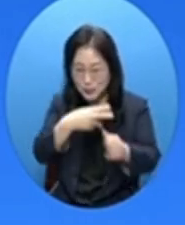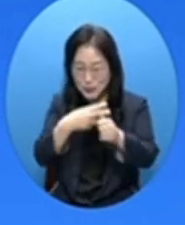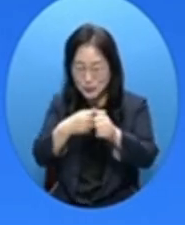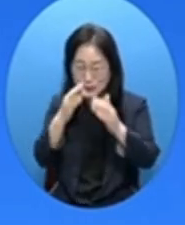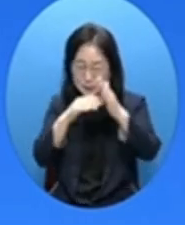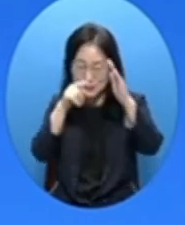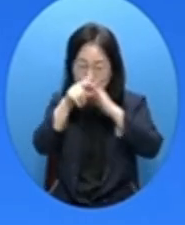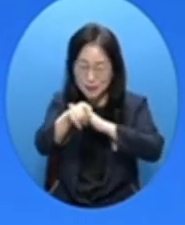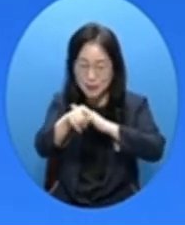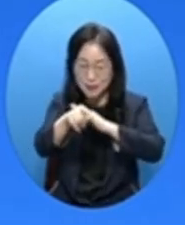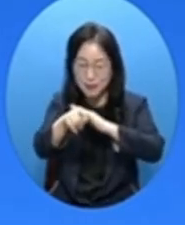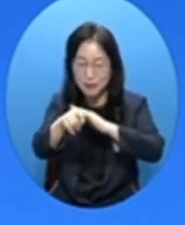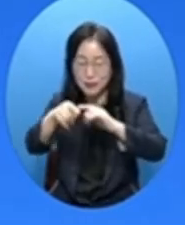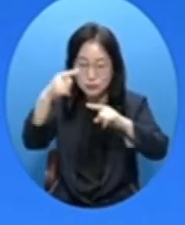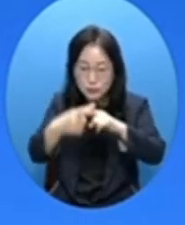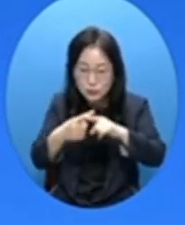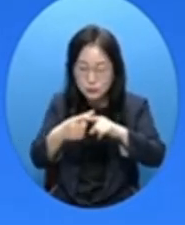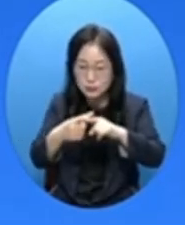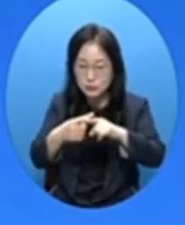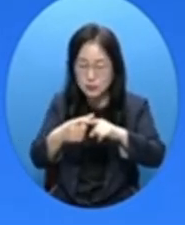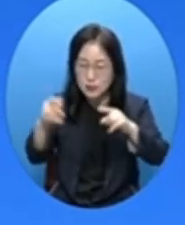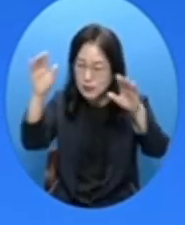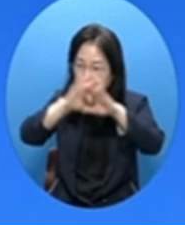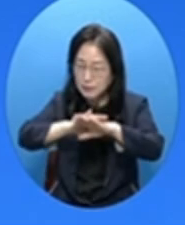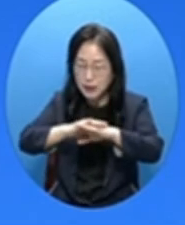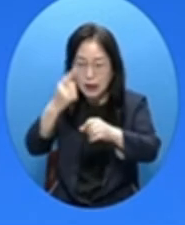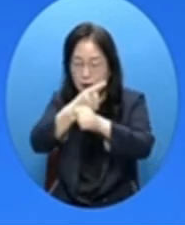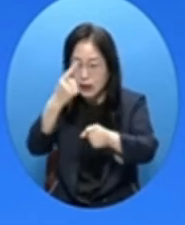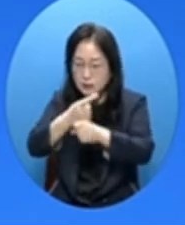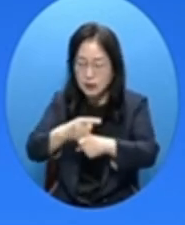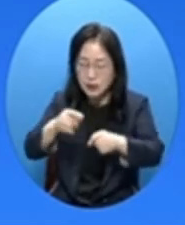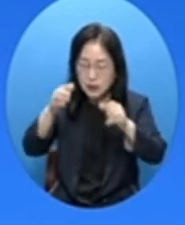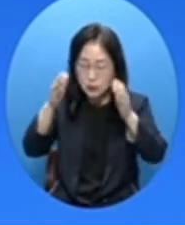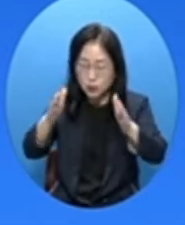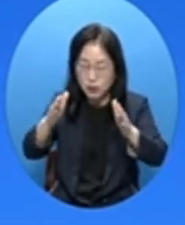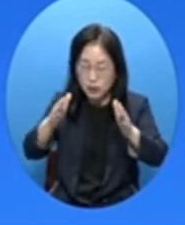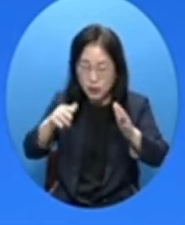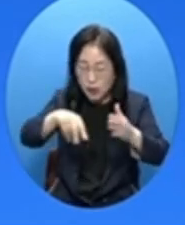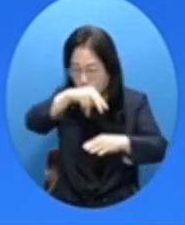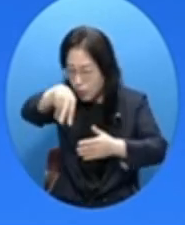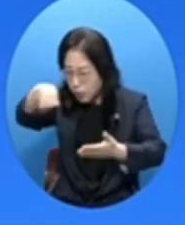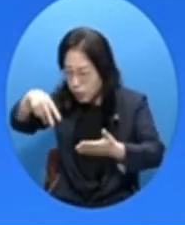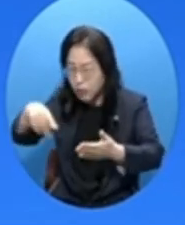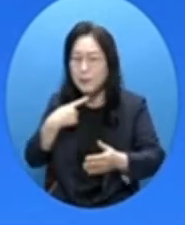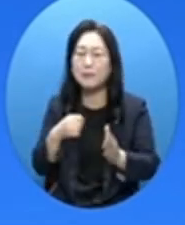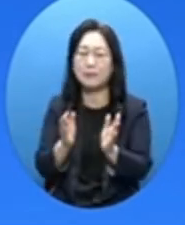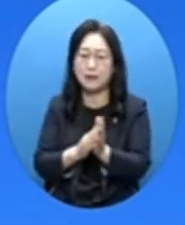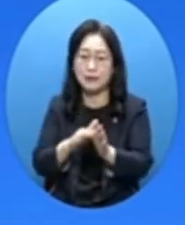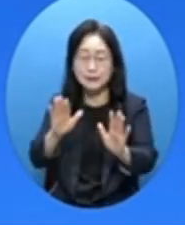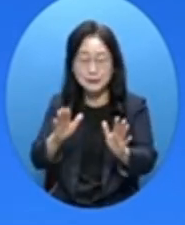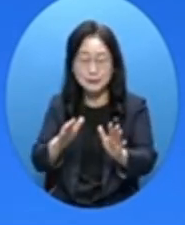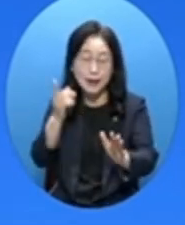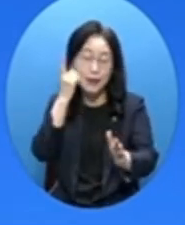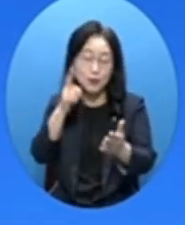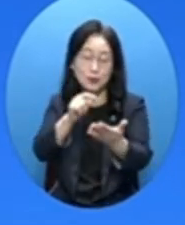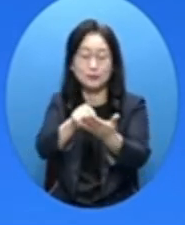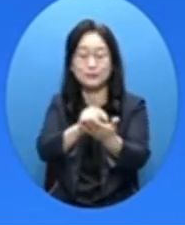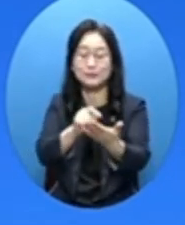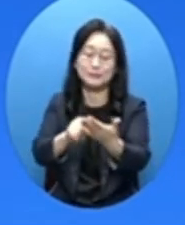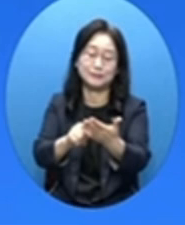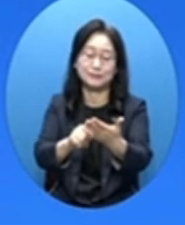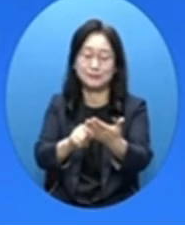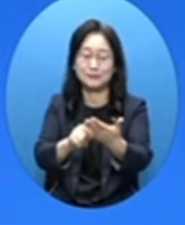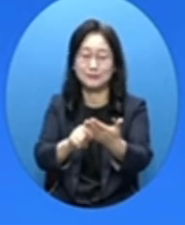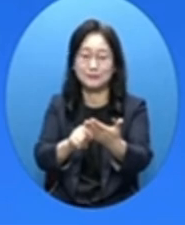주소만 갖고 갔다가 밤에 한 시간을 헤매던 기억이납니다 지금이야 뭐 핸드폰에 딱